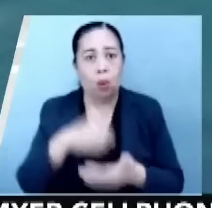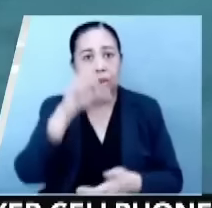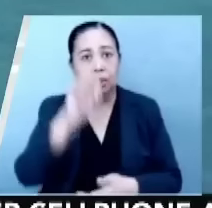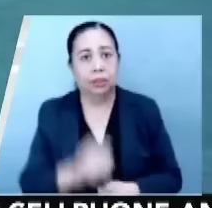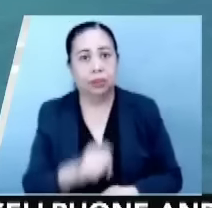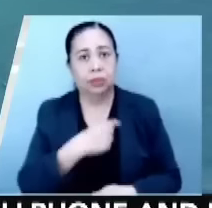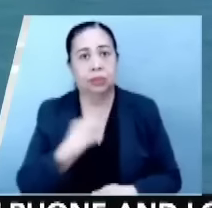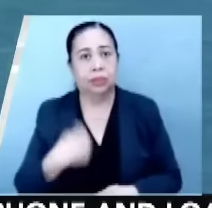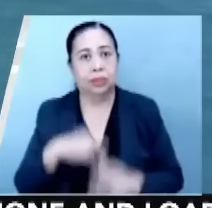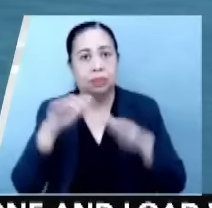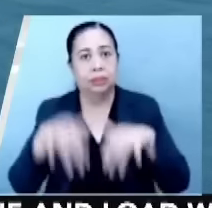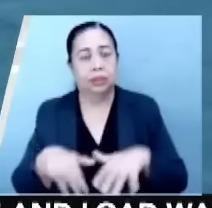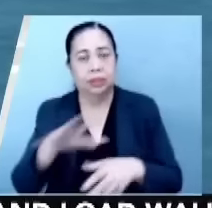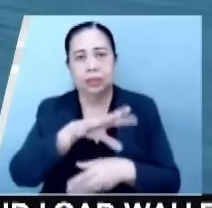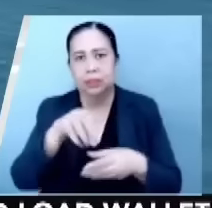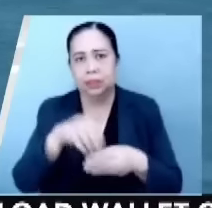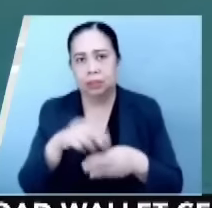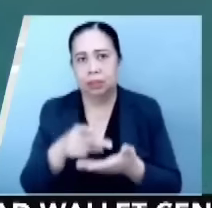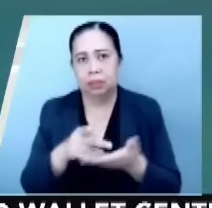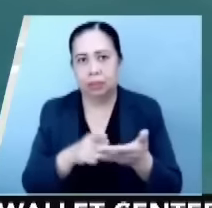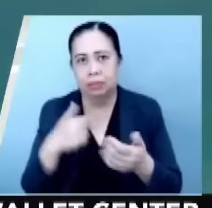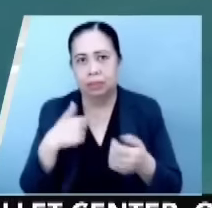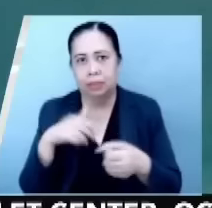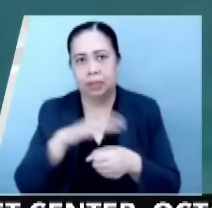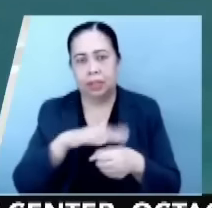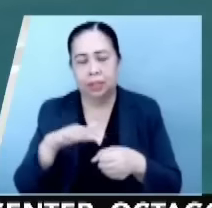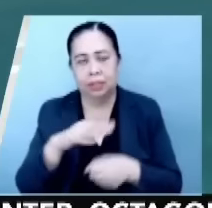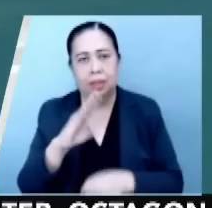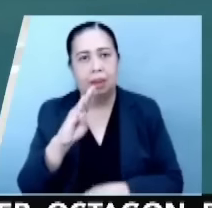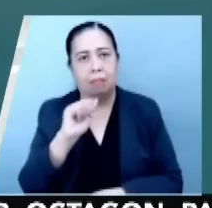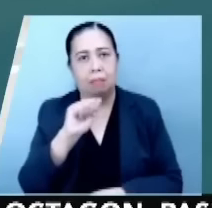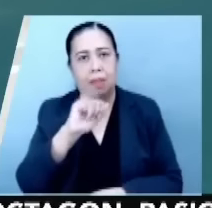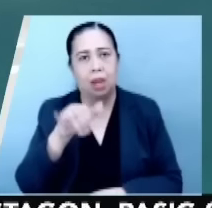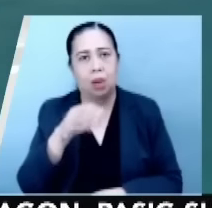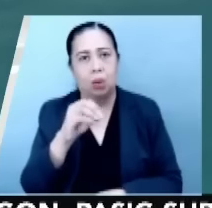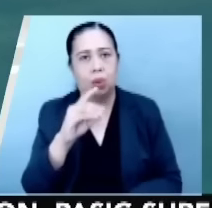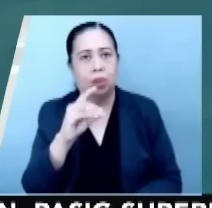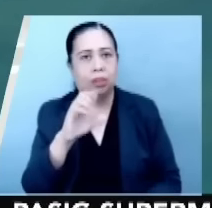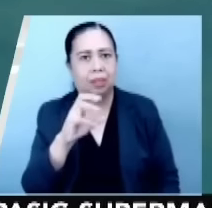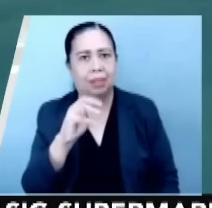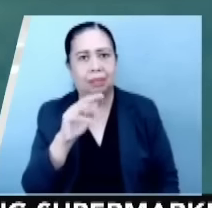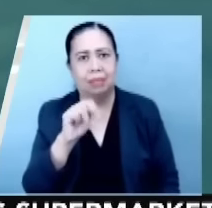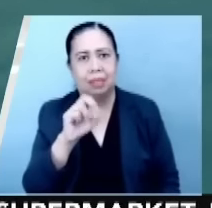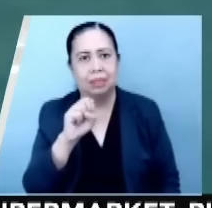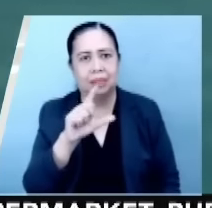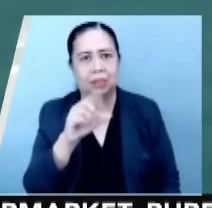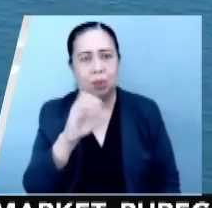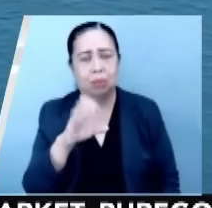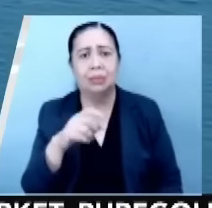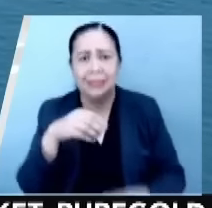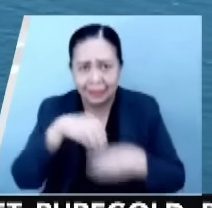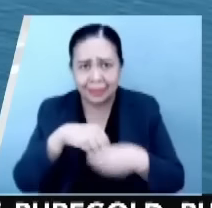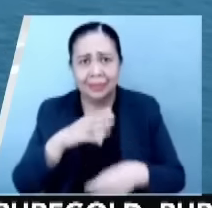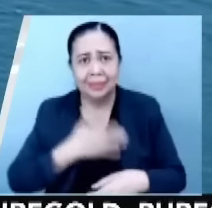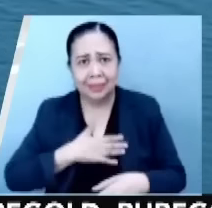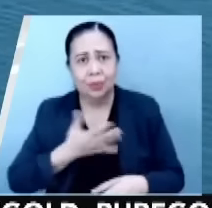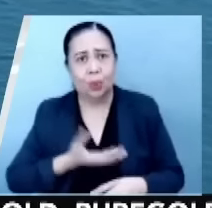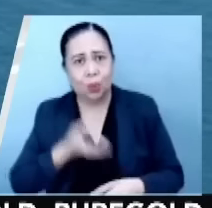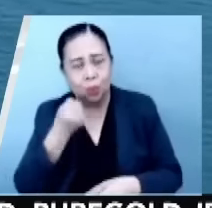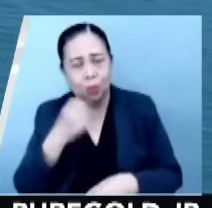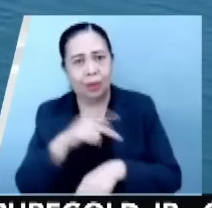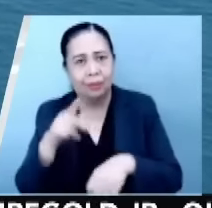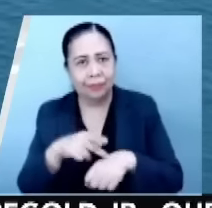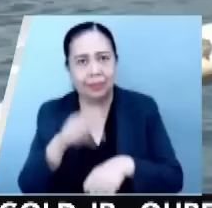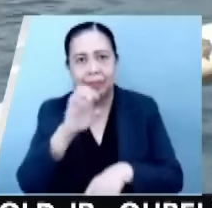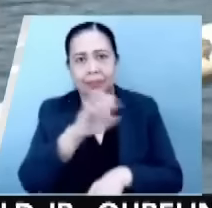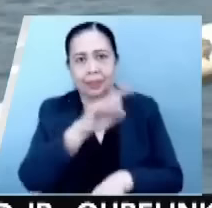Kabilang na ang bahagi kung nasaan ang Bao de Masinloc na hindi lamang nasa loob ng Exclusive Economic Zone o EEZ ng Pilipinas, kundi nasa teritoryo din